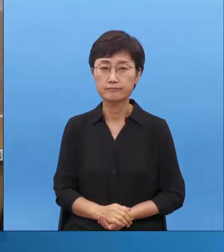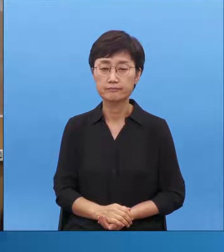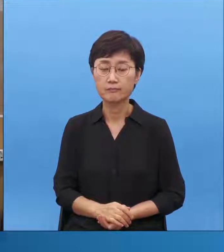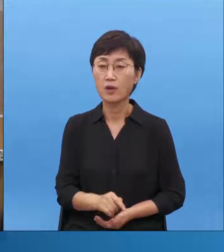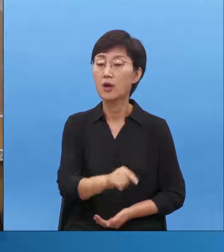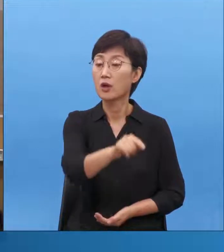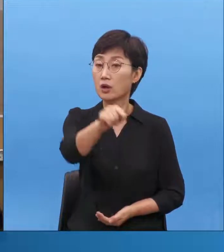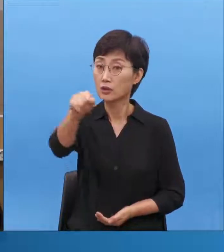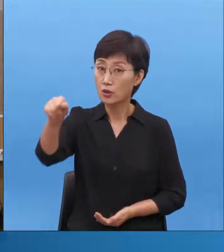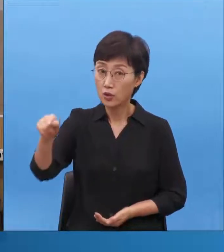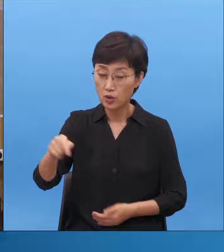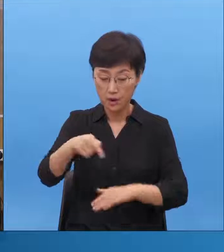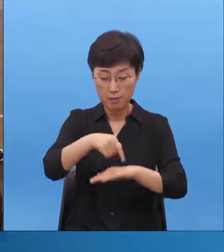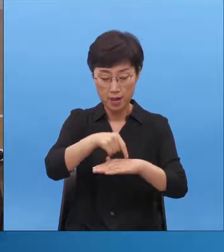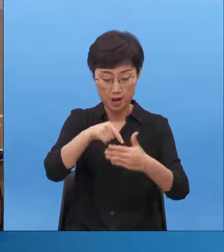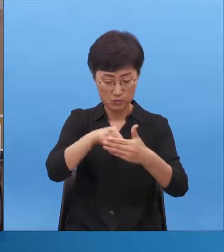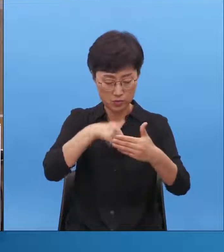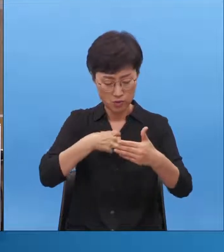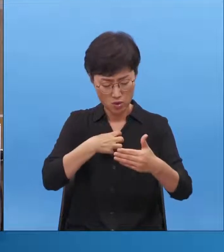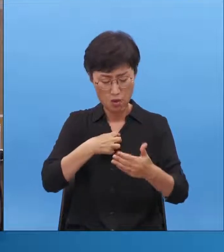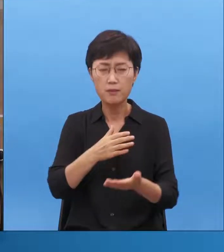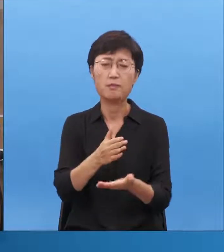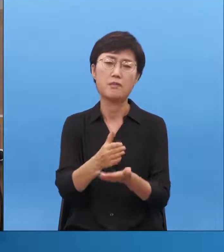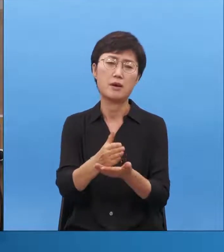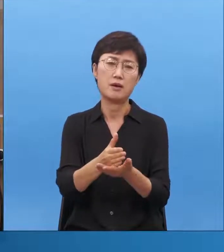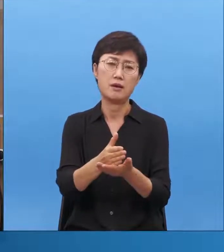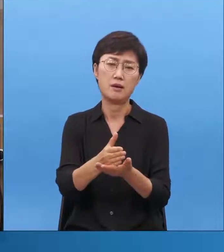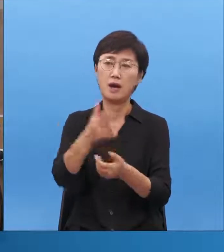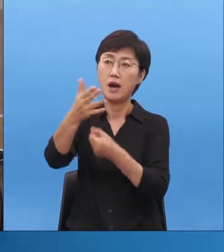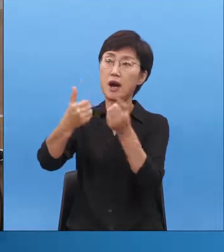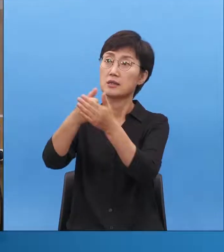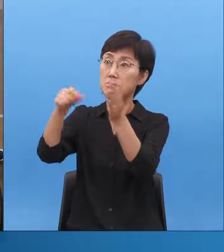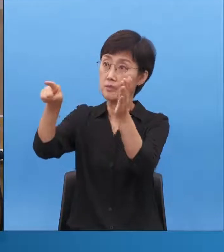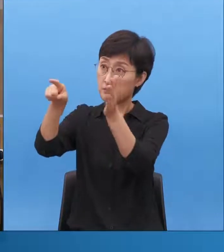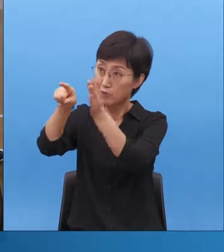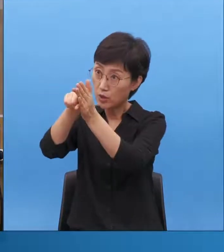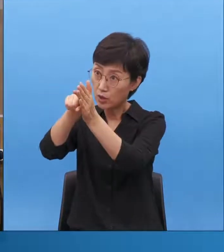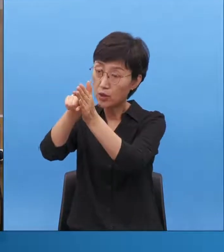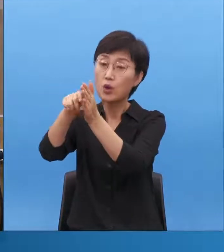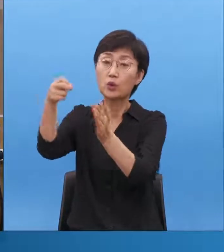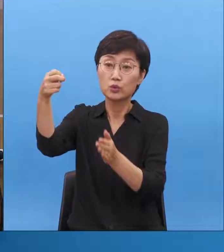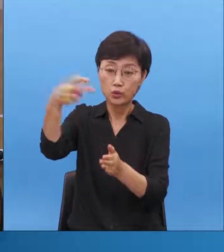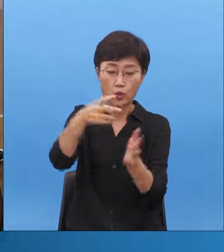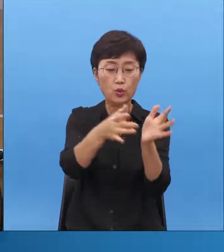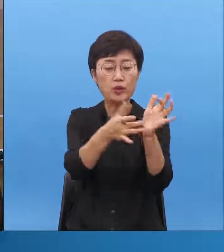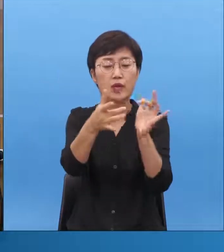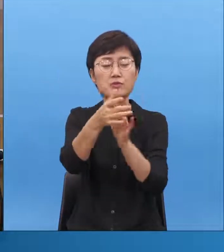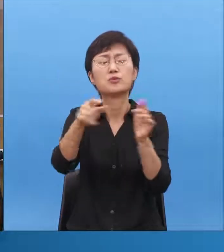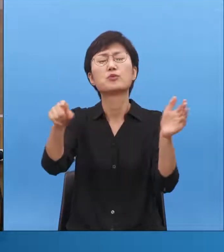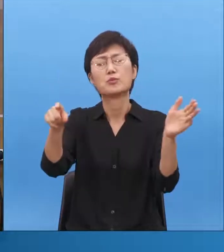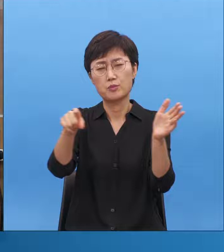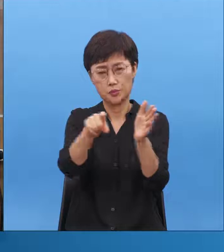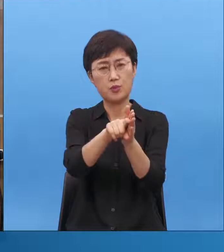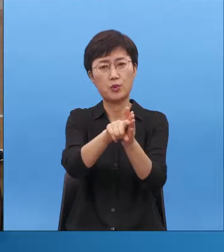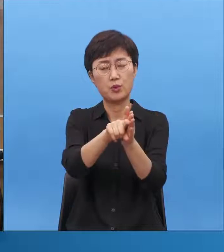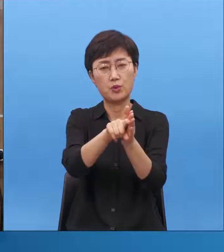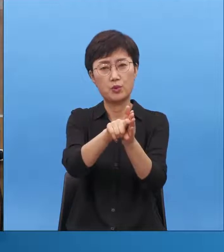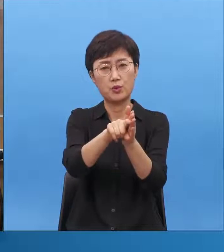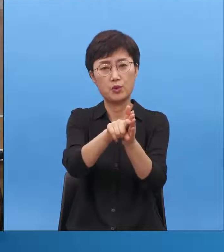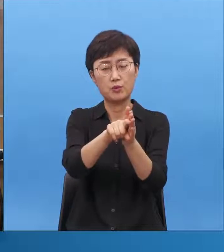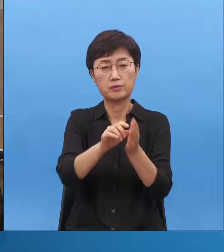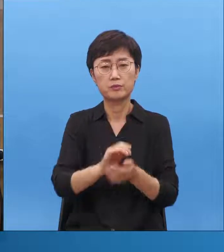너희는 마음에 근심하지 말라. 하나님을 믿으니 또 나를 믿으라. Jesus said to him, I am the way, the truth, and the life, so believe in